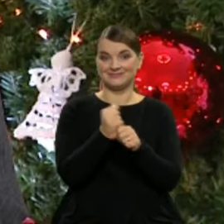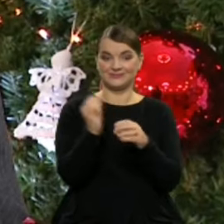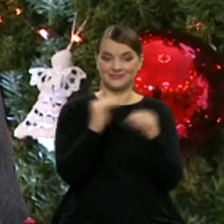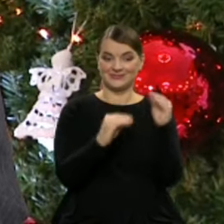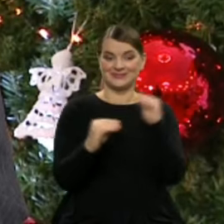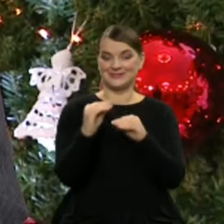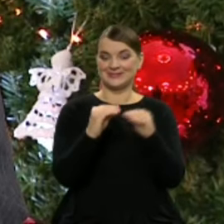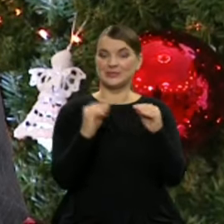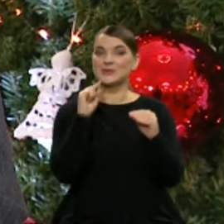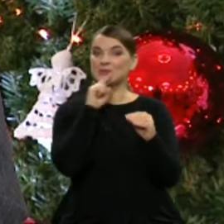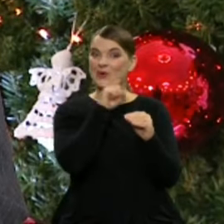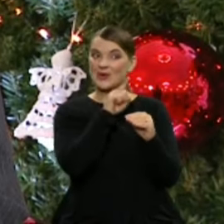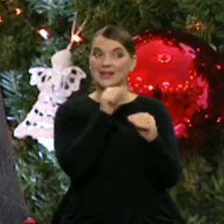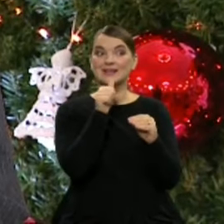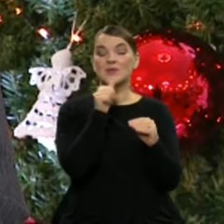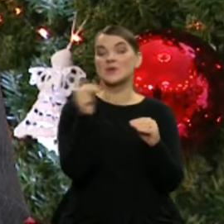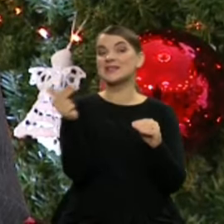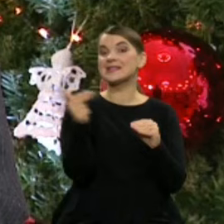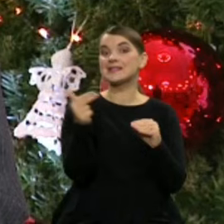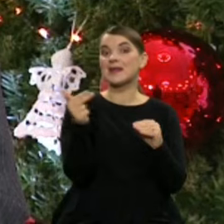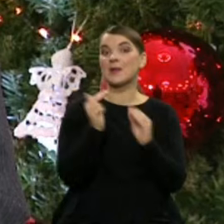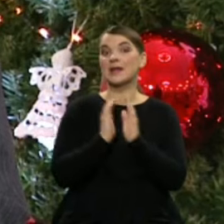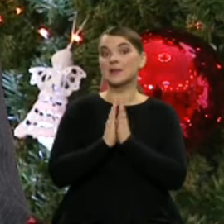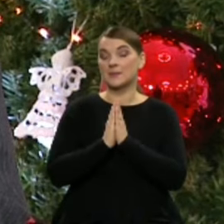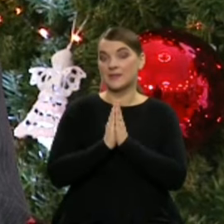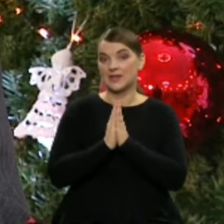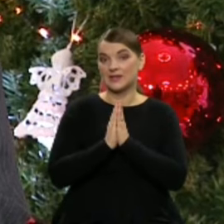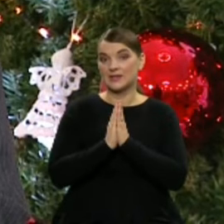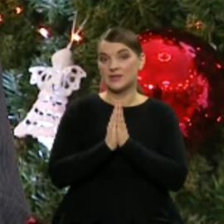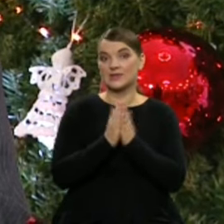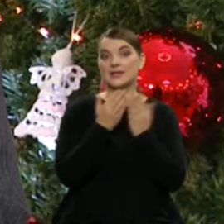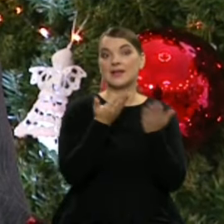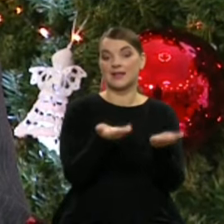Ir sekmadienio mišiose patarnauja.